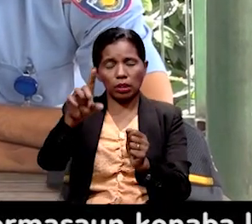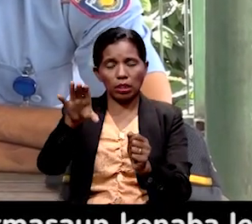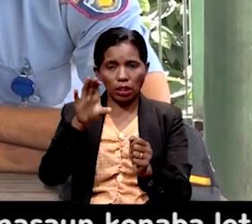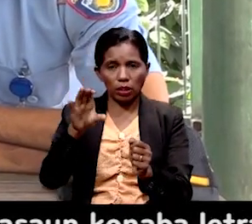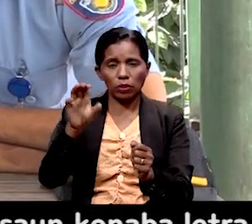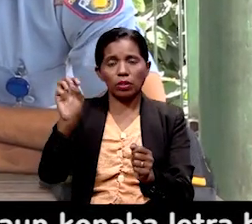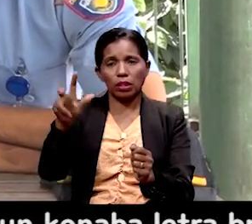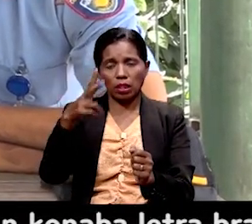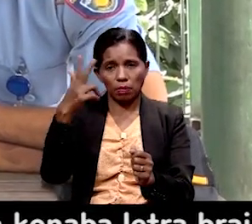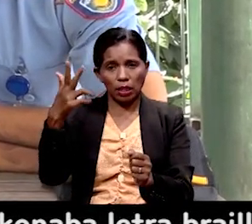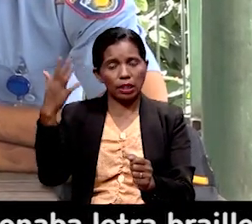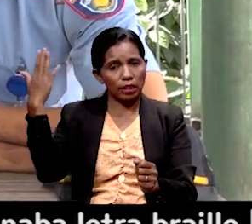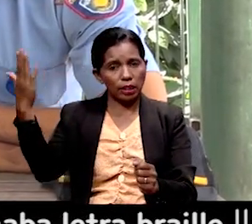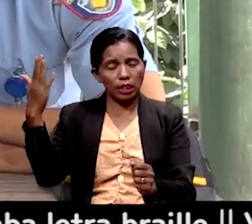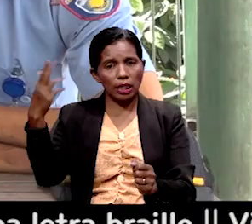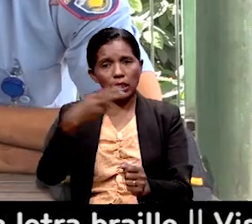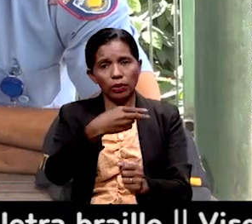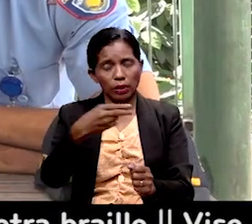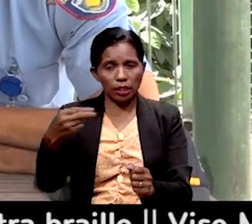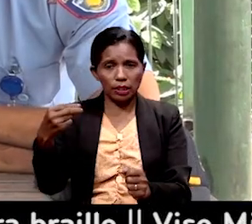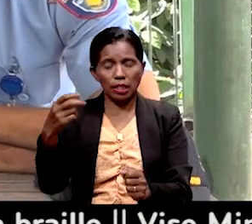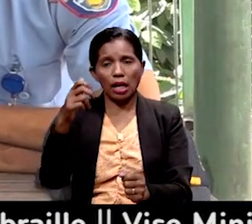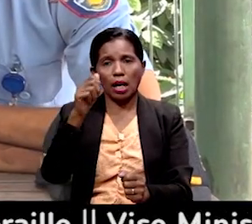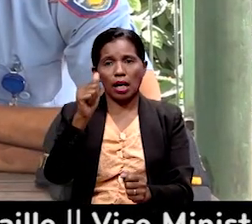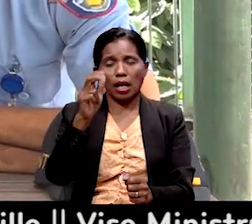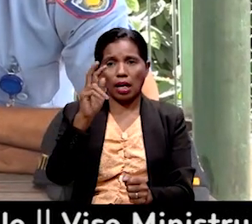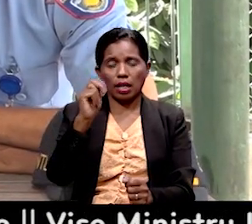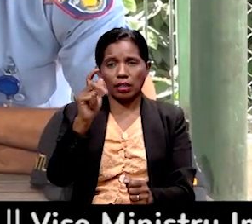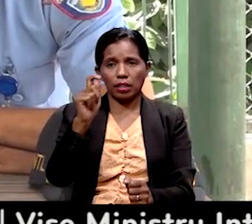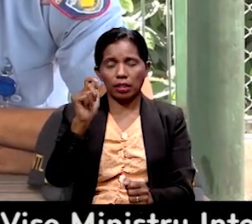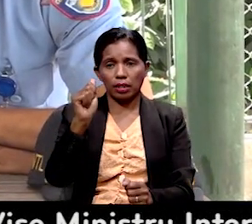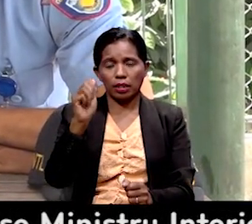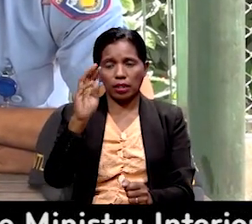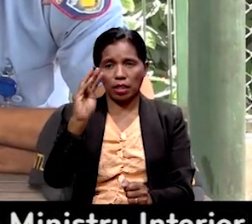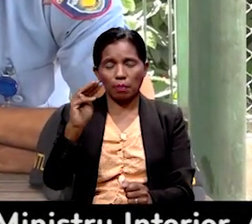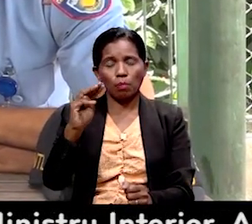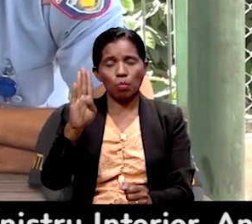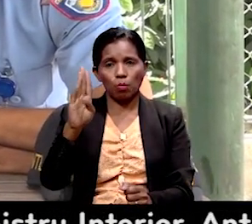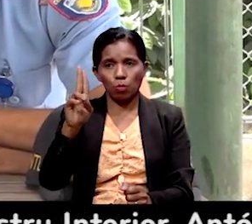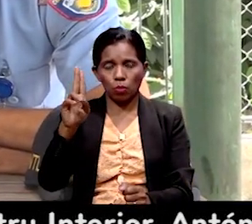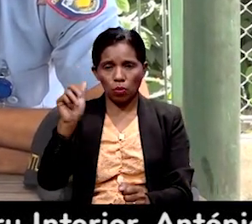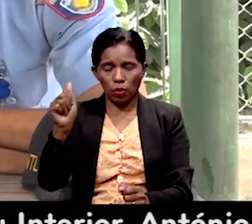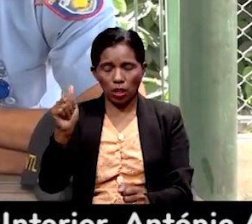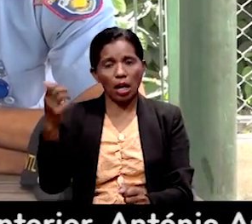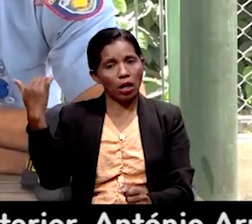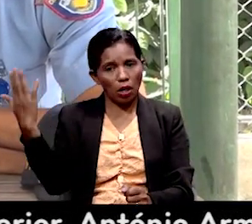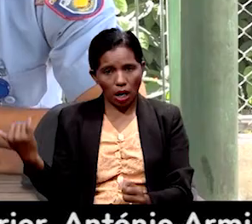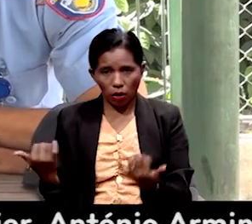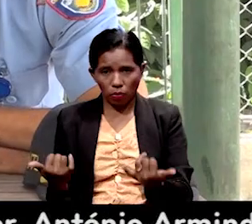aktividad siha Atambua na ba yoros na dauk sira ihela polisia Indonesia ni